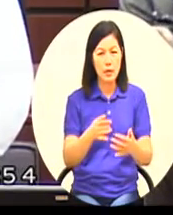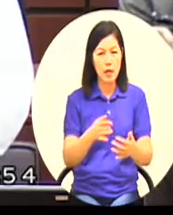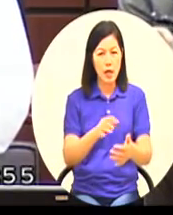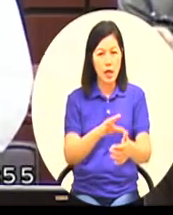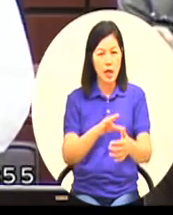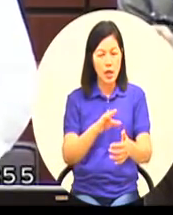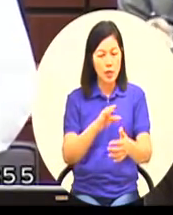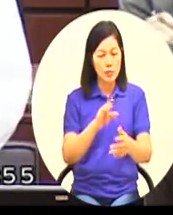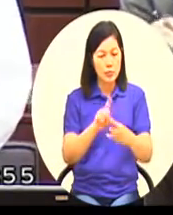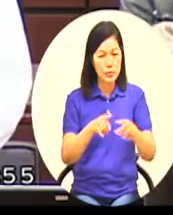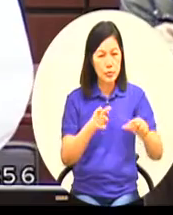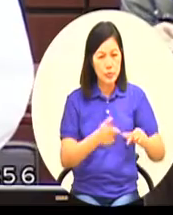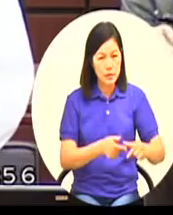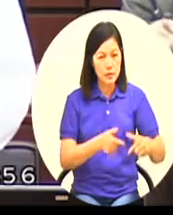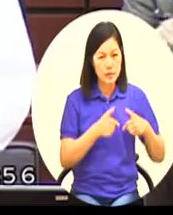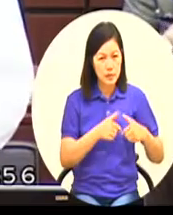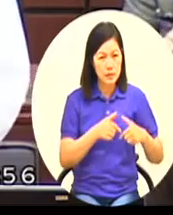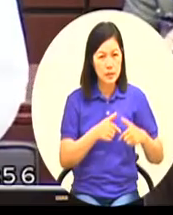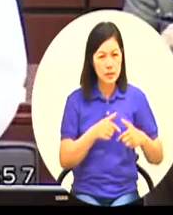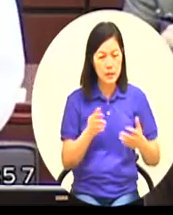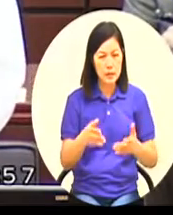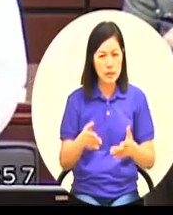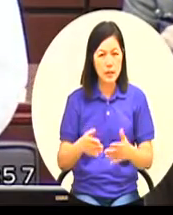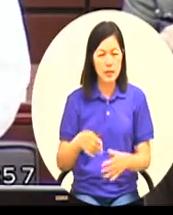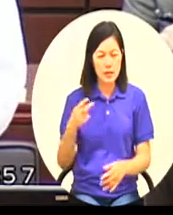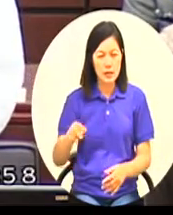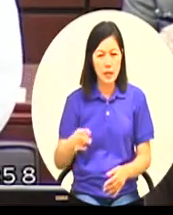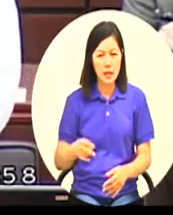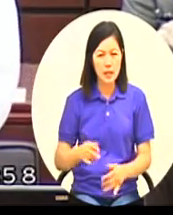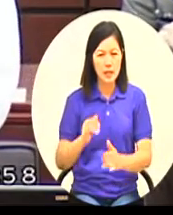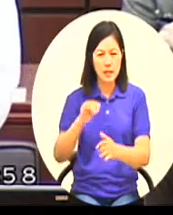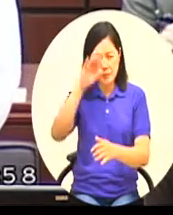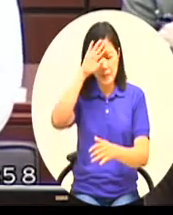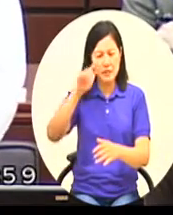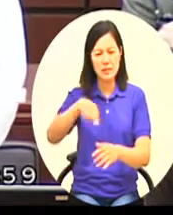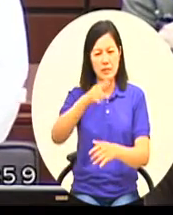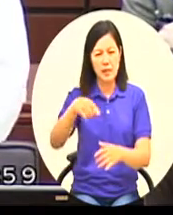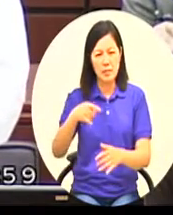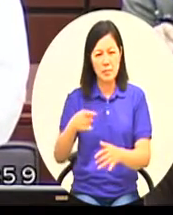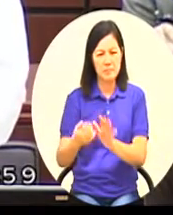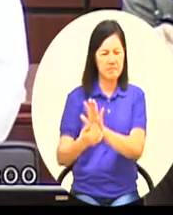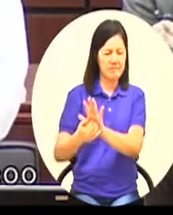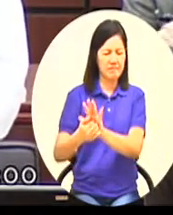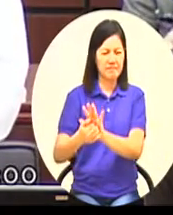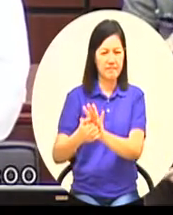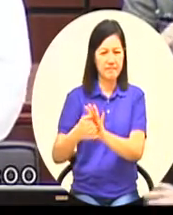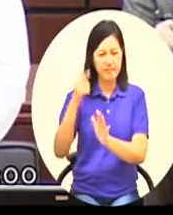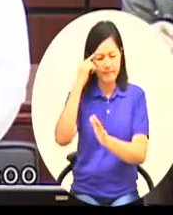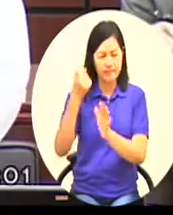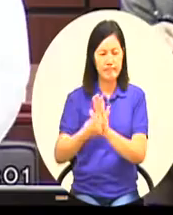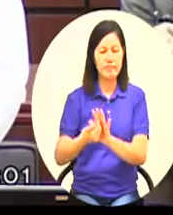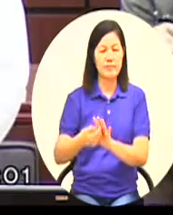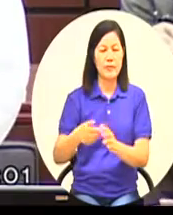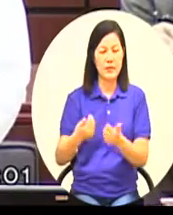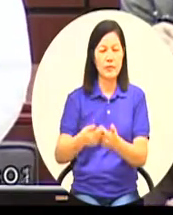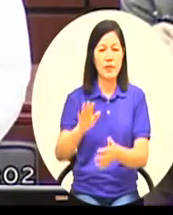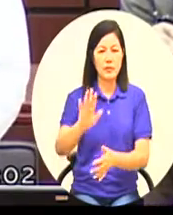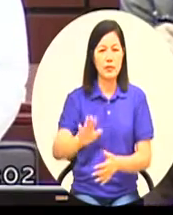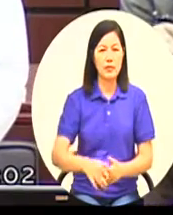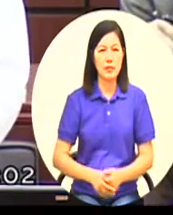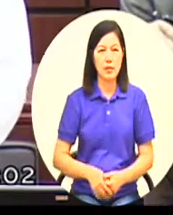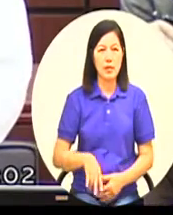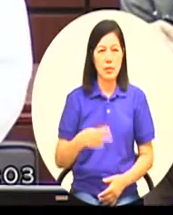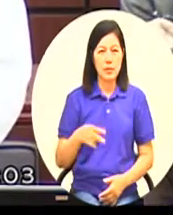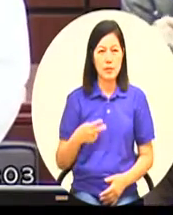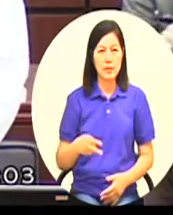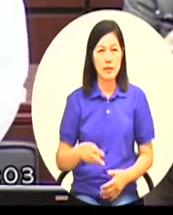人造成很多对重症病患的排挤的这部分，其实也有很大的困扰。所以我想这部分这个是另外一个我们可以努力的地